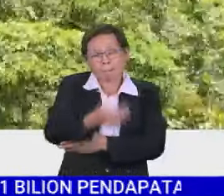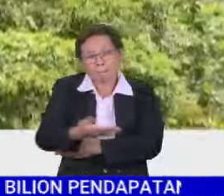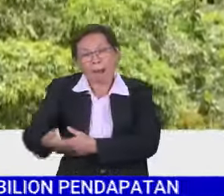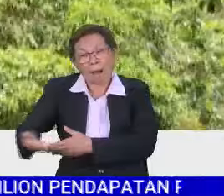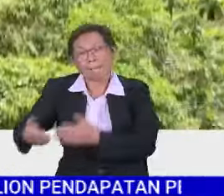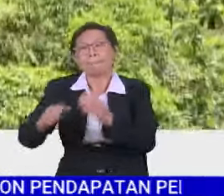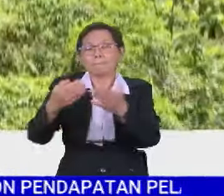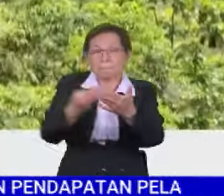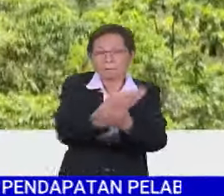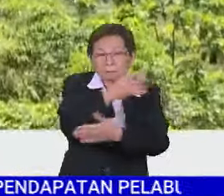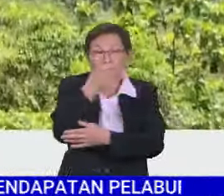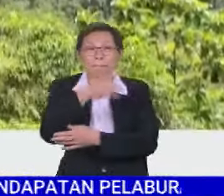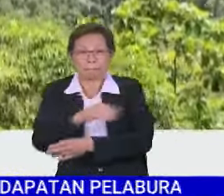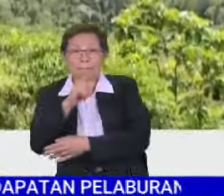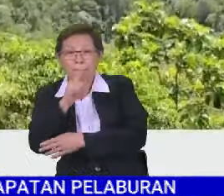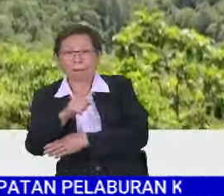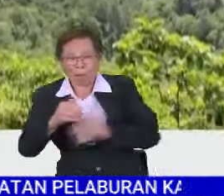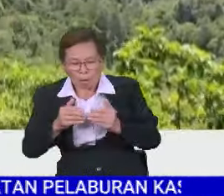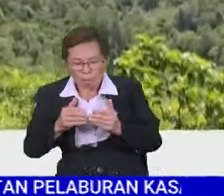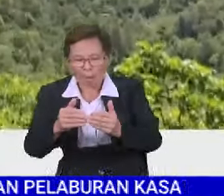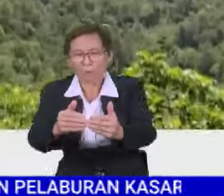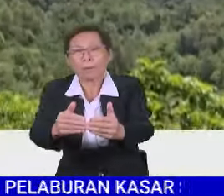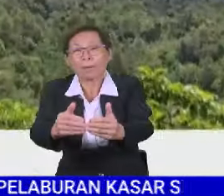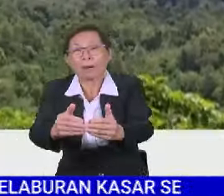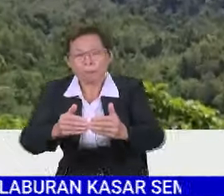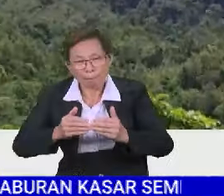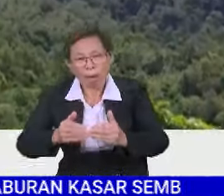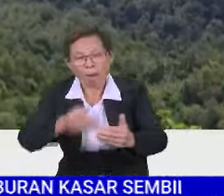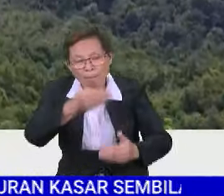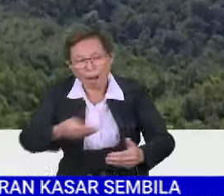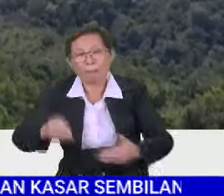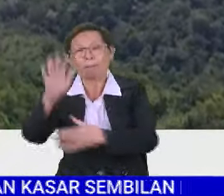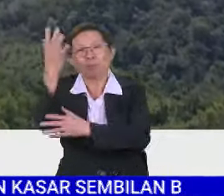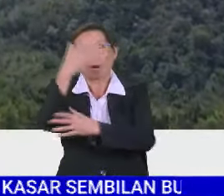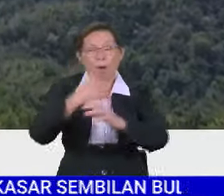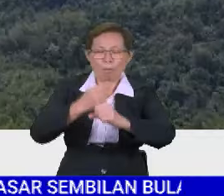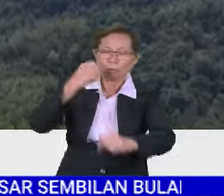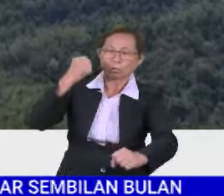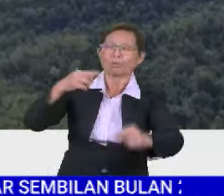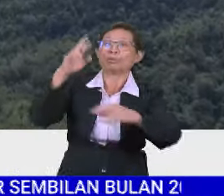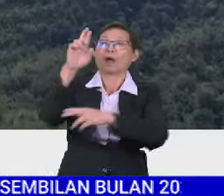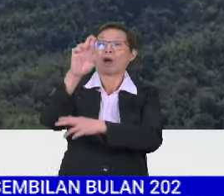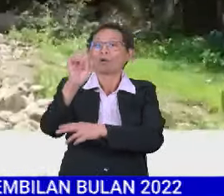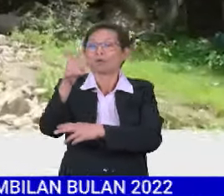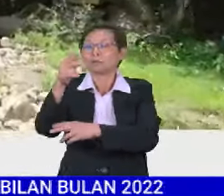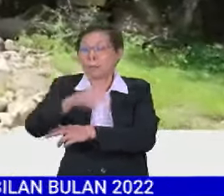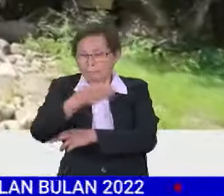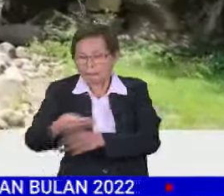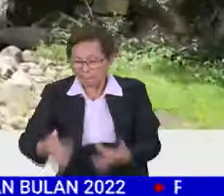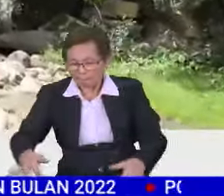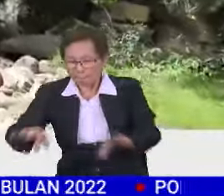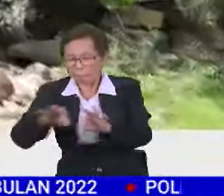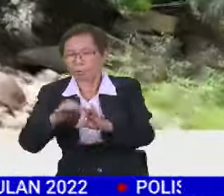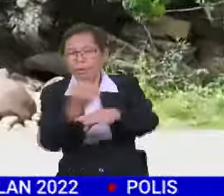mentah serta memastikan daya maju jangka panjang bahan mentah seperti bulu dan rotan yang merupakan komoditi penting